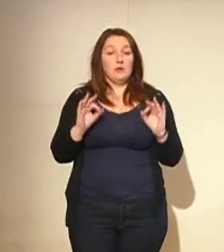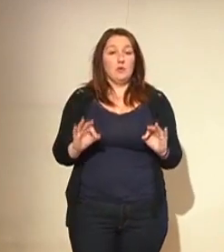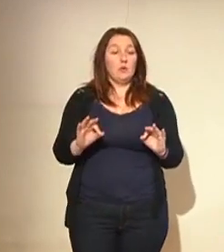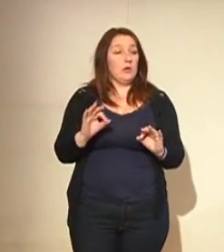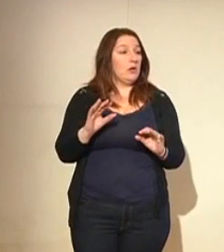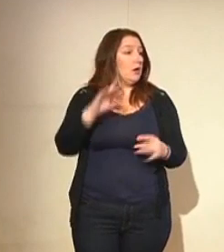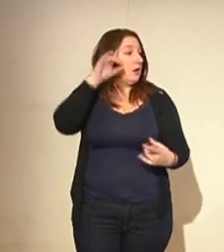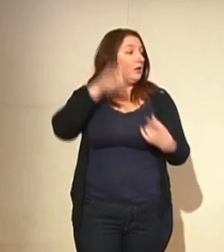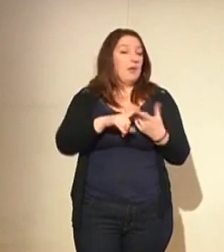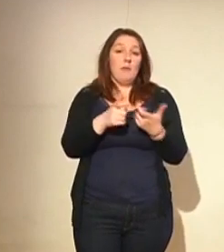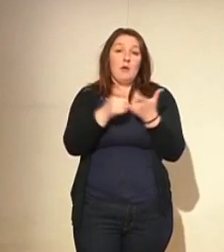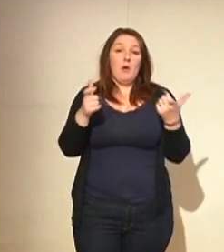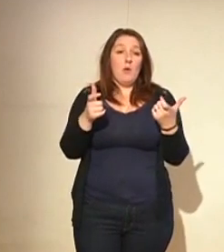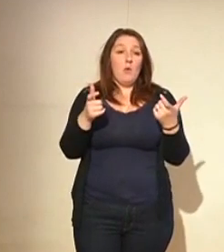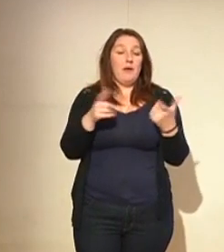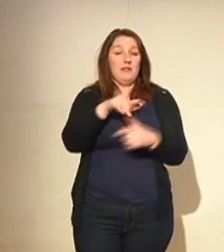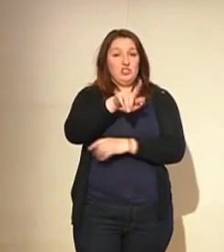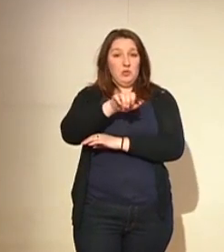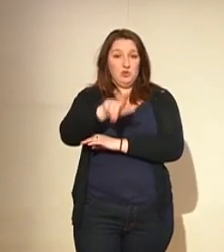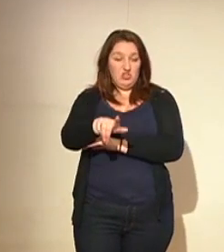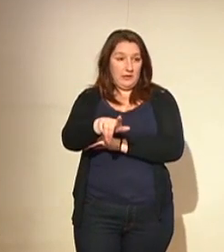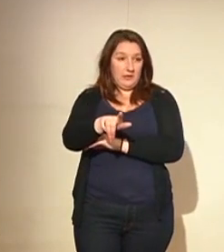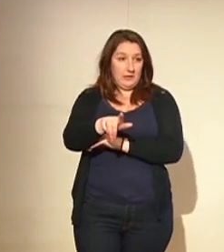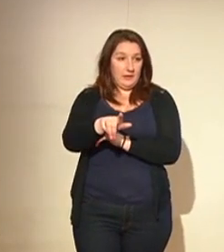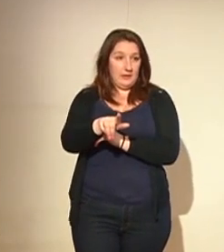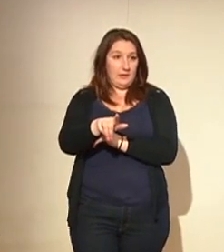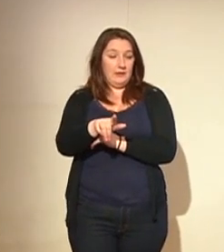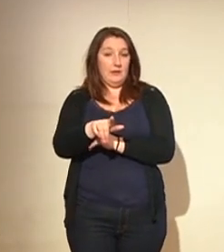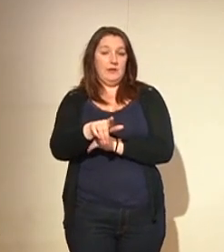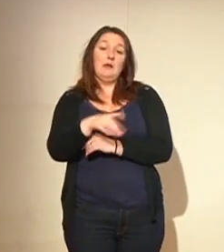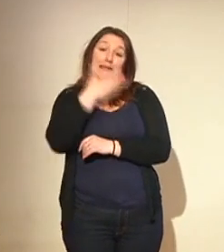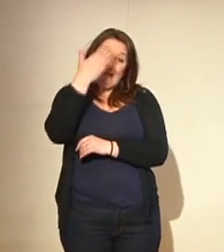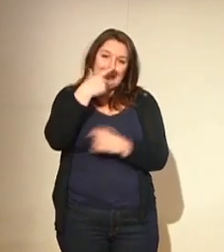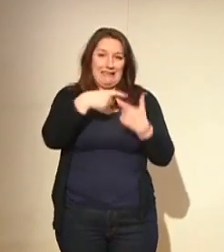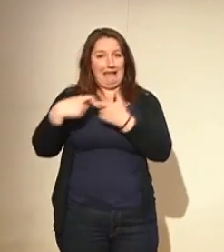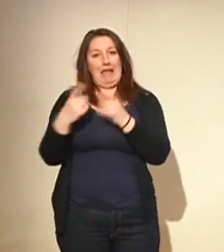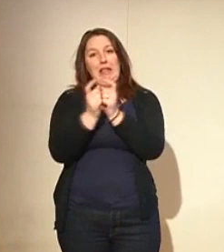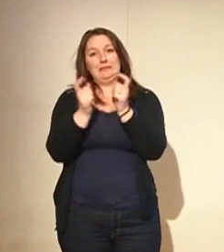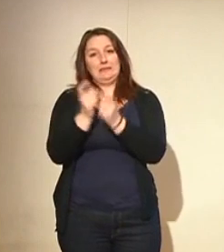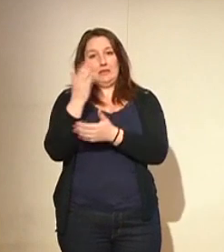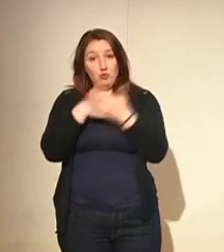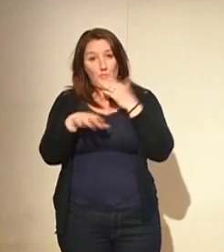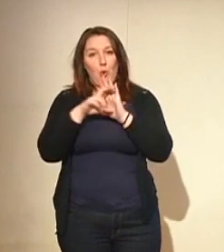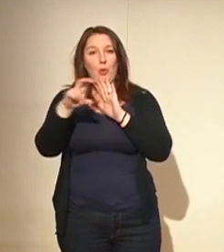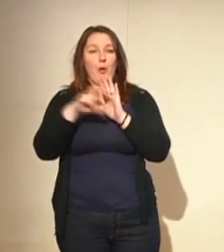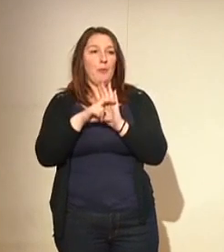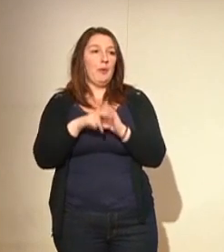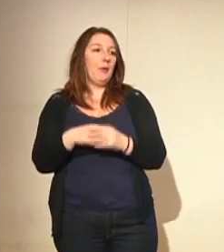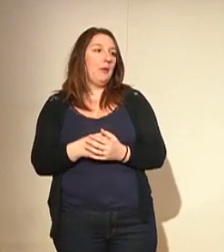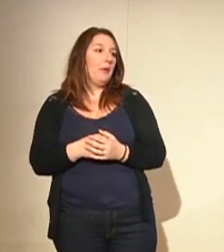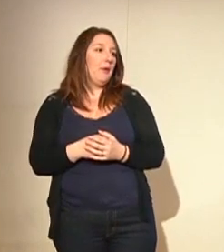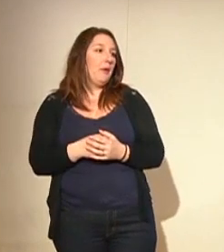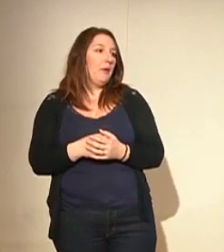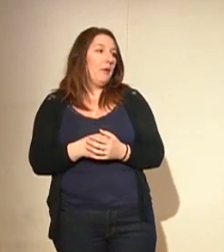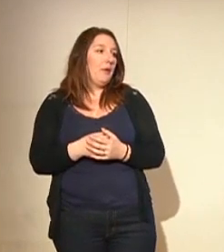compagnie le Grenoble électricité gaz électricité de Grenoble pardon nous